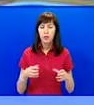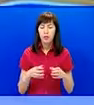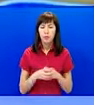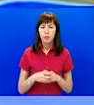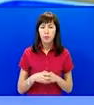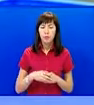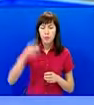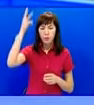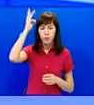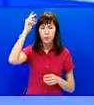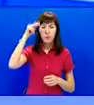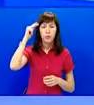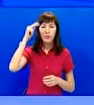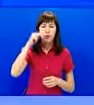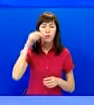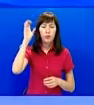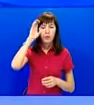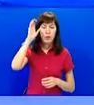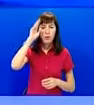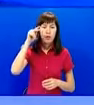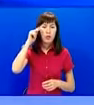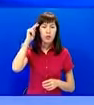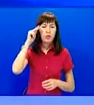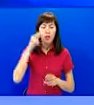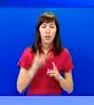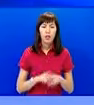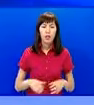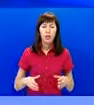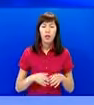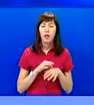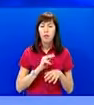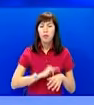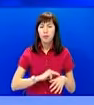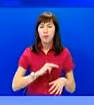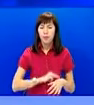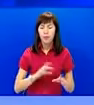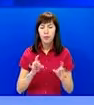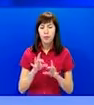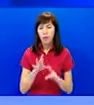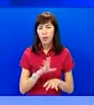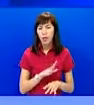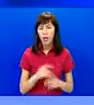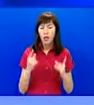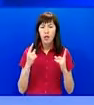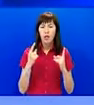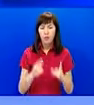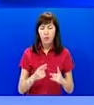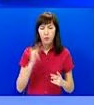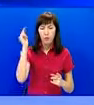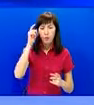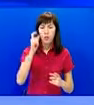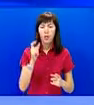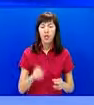компаний Турции, Китая, Узбекистана и Кыргызстана. О соответствующих проводимых работах рассказали отечественные ученые, а